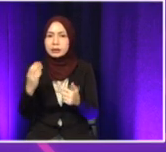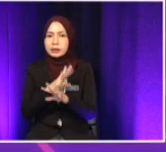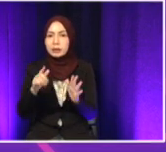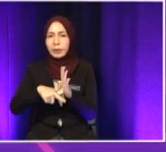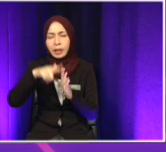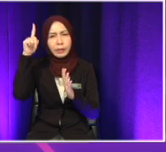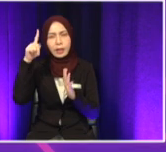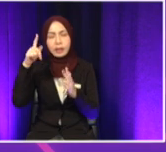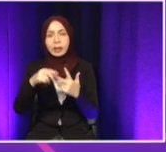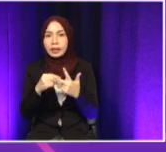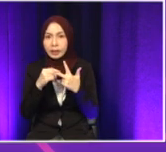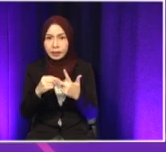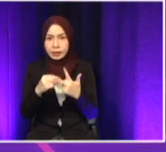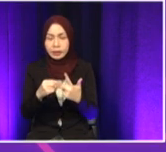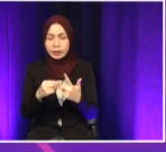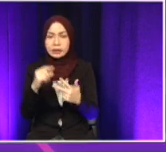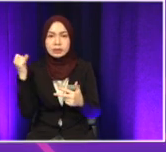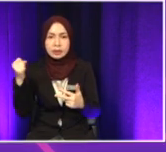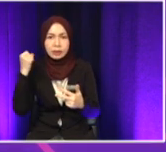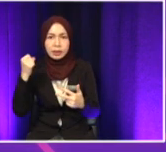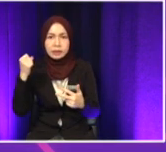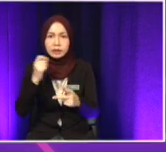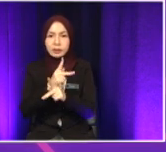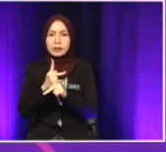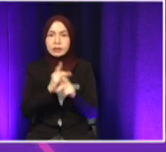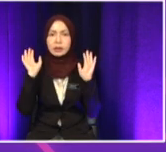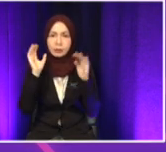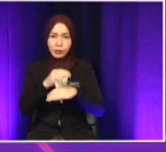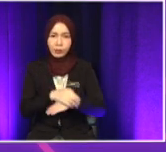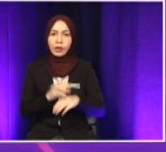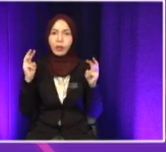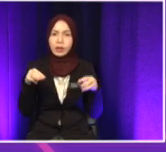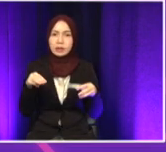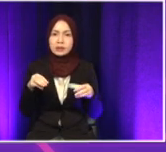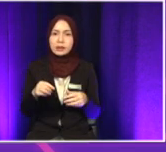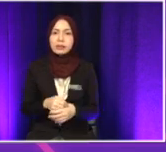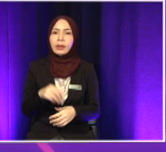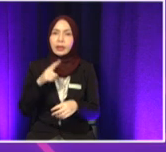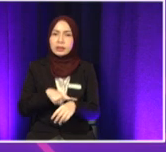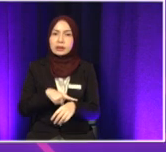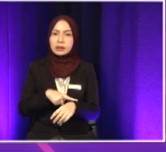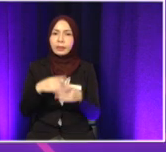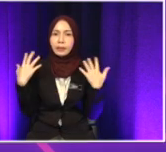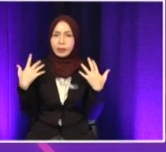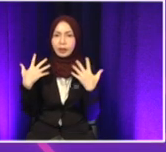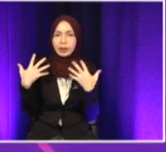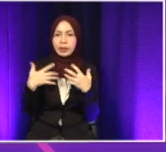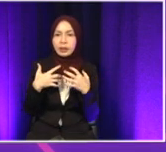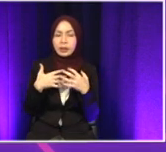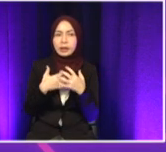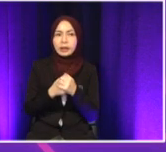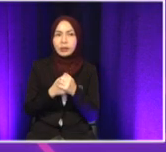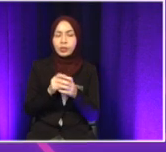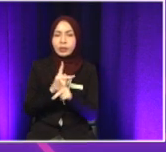Islam dan yang ketiga sentiasa mulai hari ibadah wajib ketika berhibur contohnya tetap menjaga salat